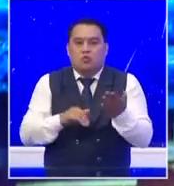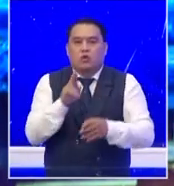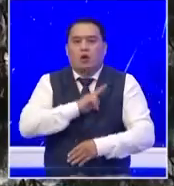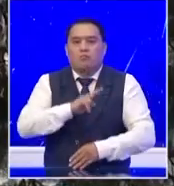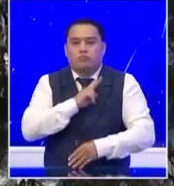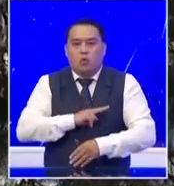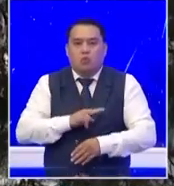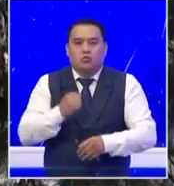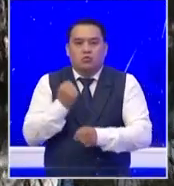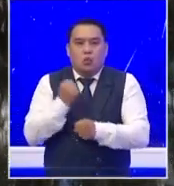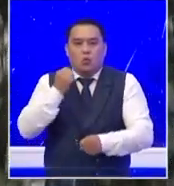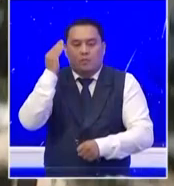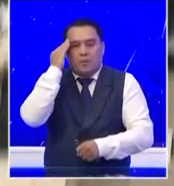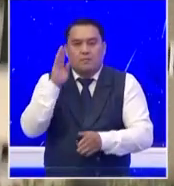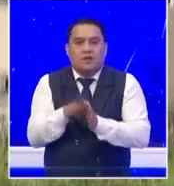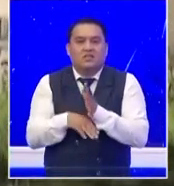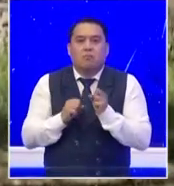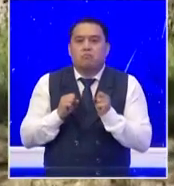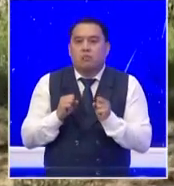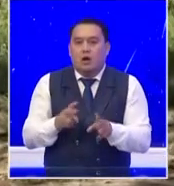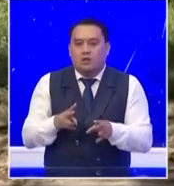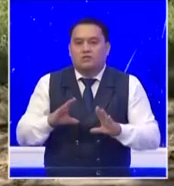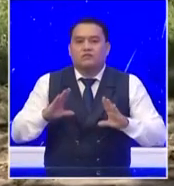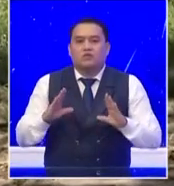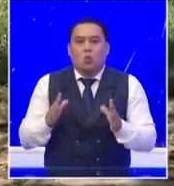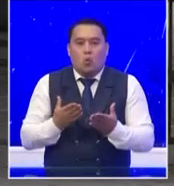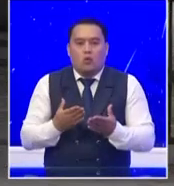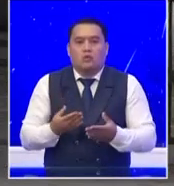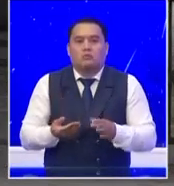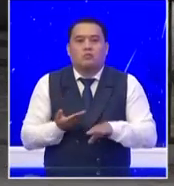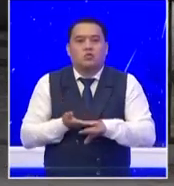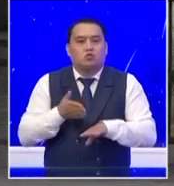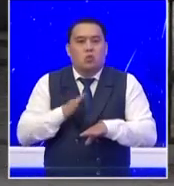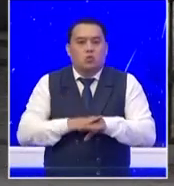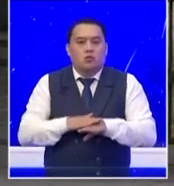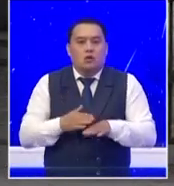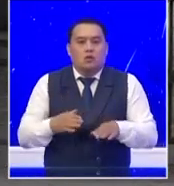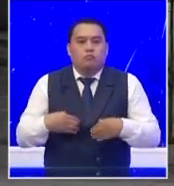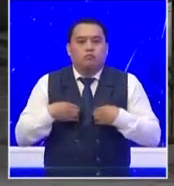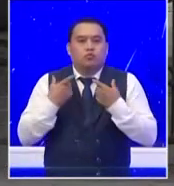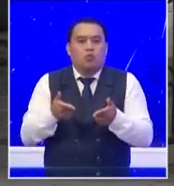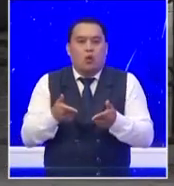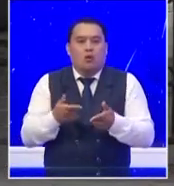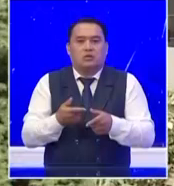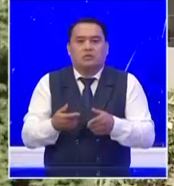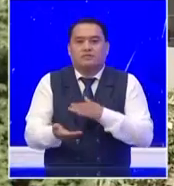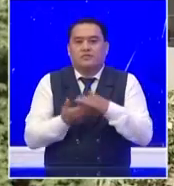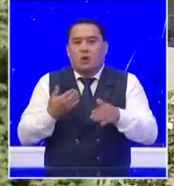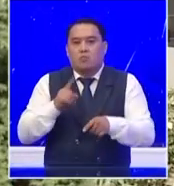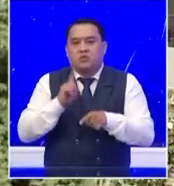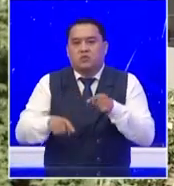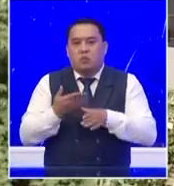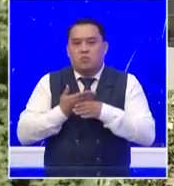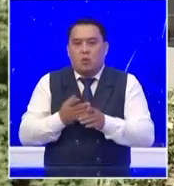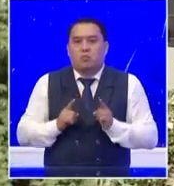работу с соблюдением строгих мер безопасности, но ситуация сложилась непростая. Напуганные пациенты стремятся вызвать скорую помощь